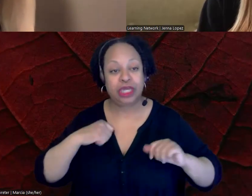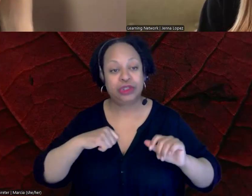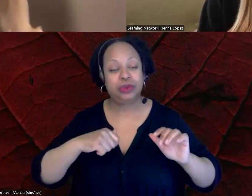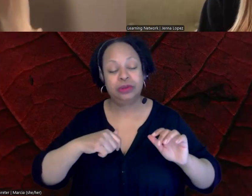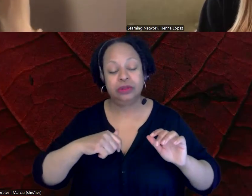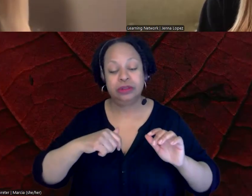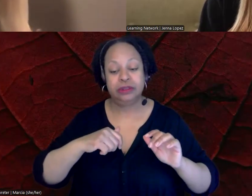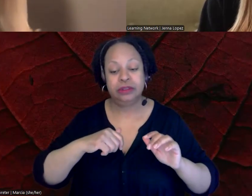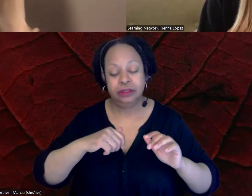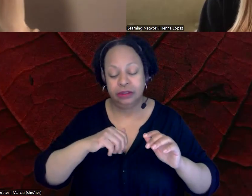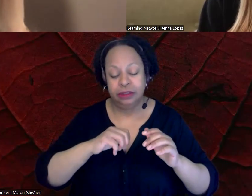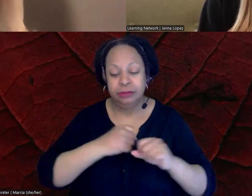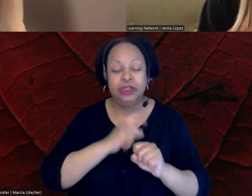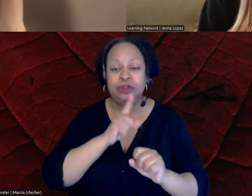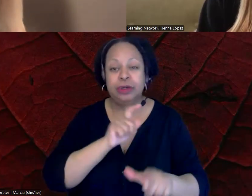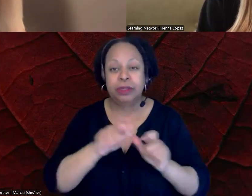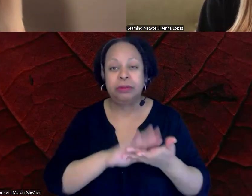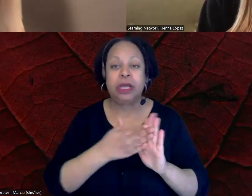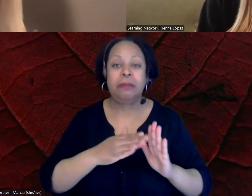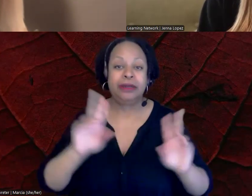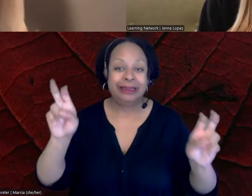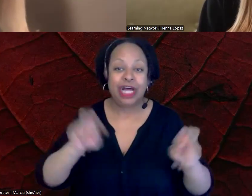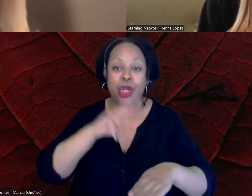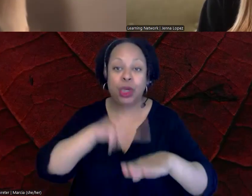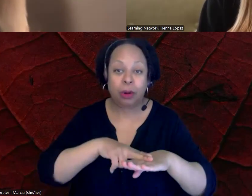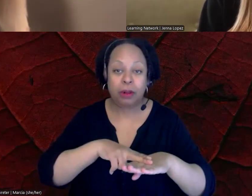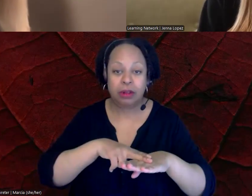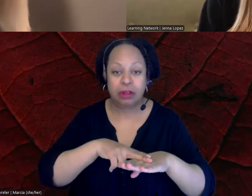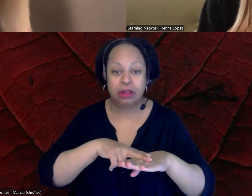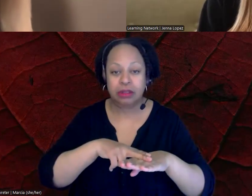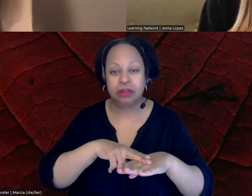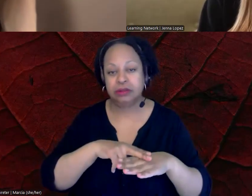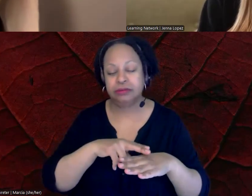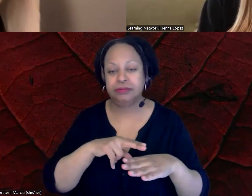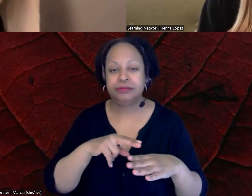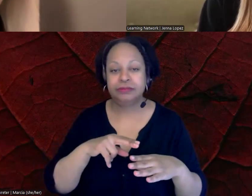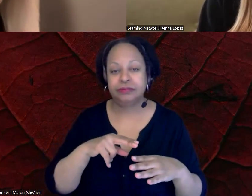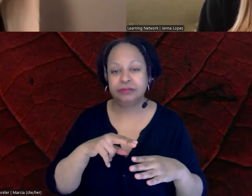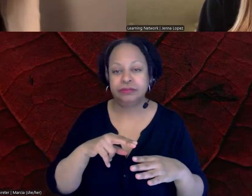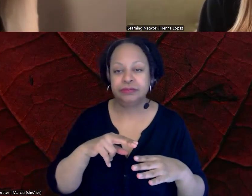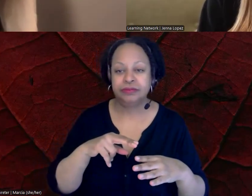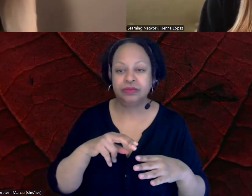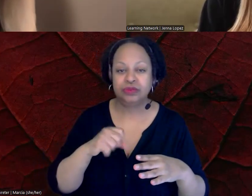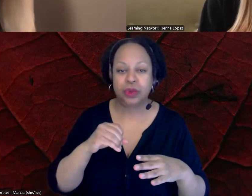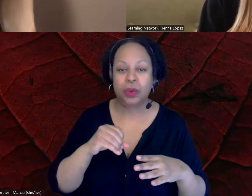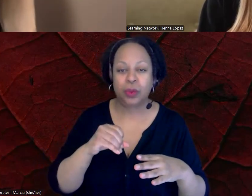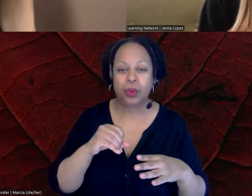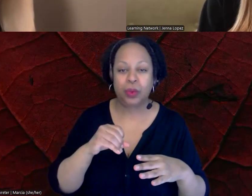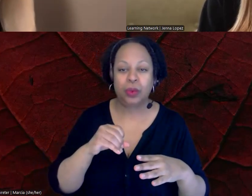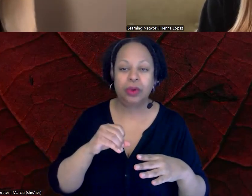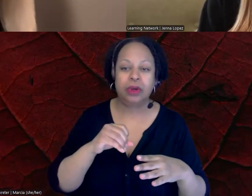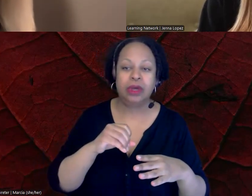la médicalisation de l'autisme, on appelait ça l'autisme. À partir des années 40 jusqu'aux années 50, il y a eu les